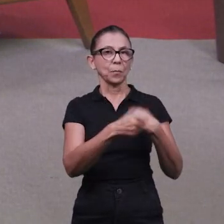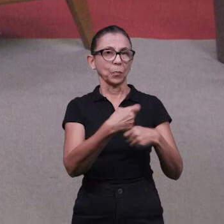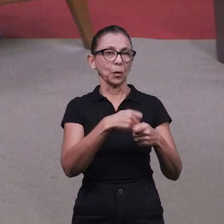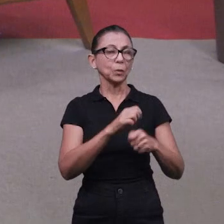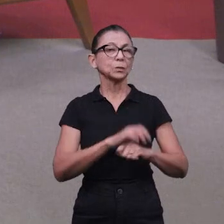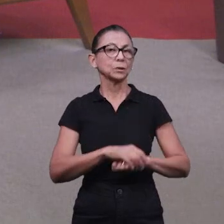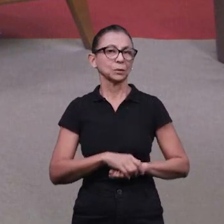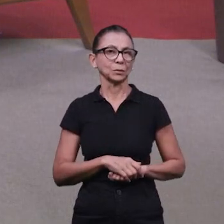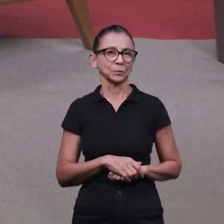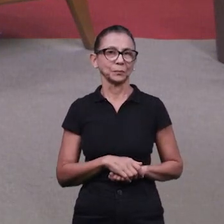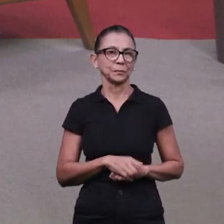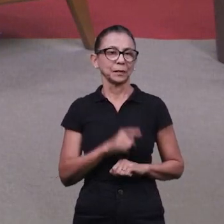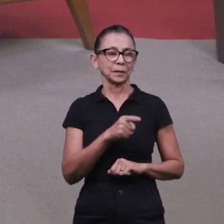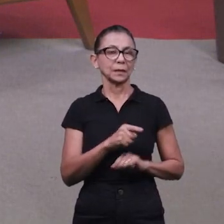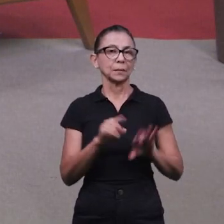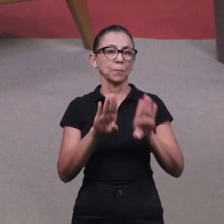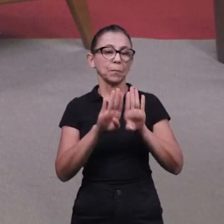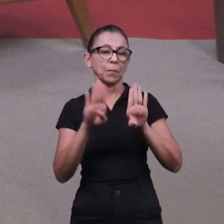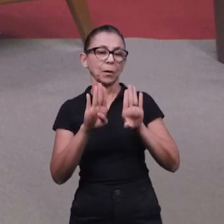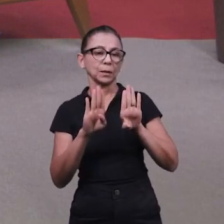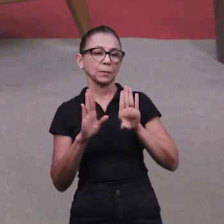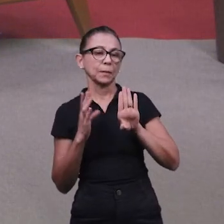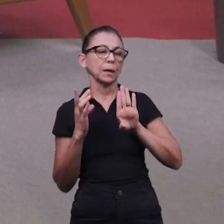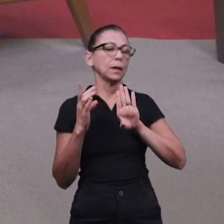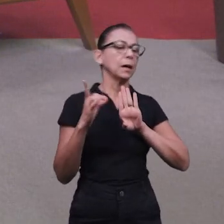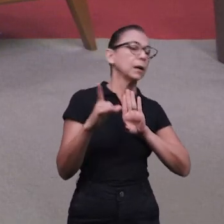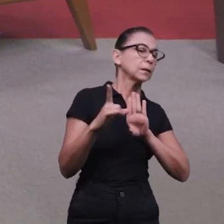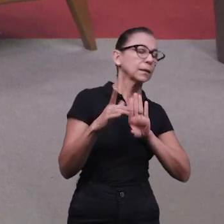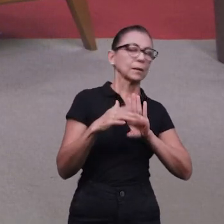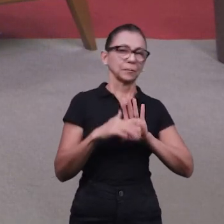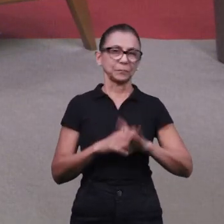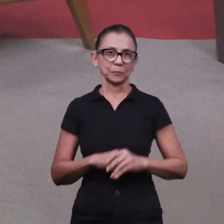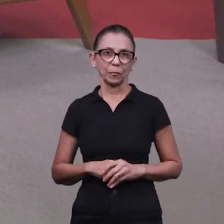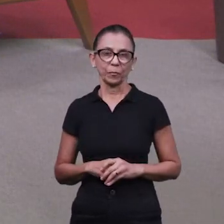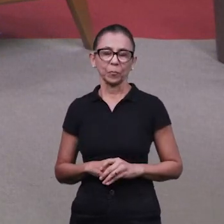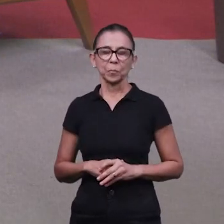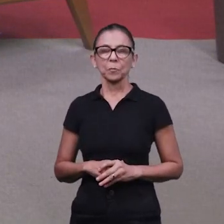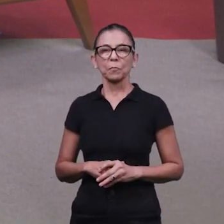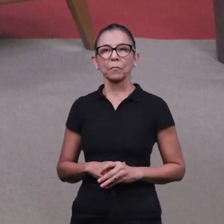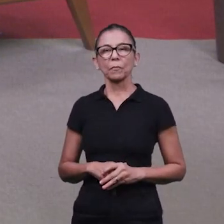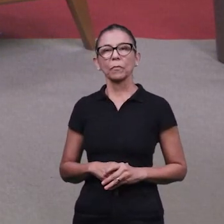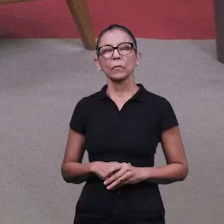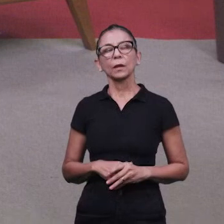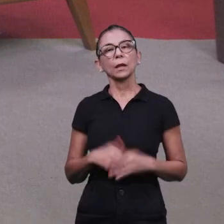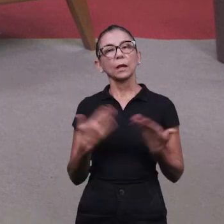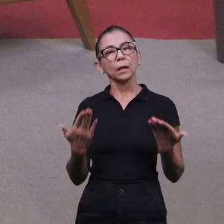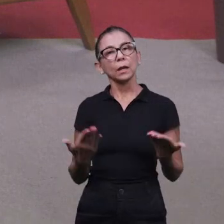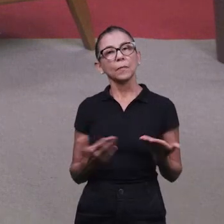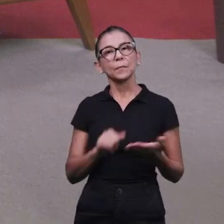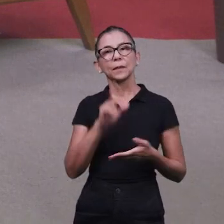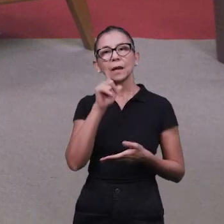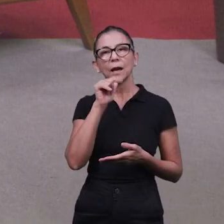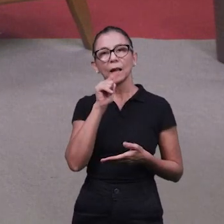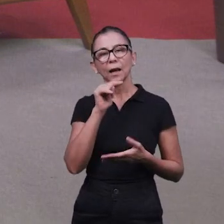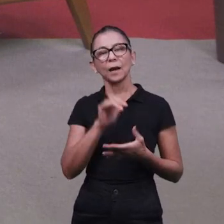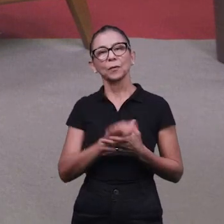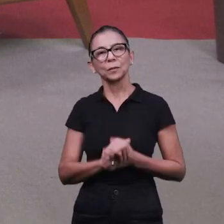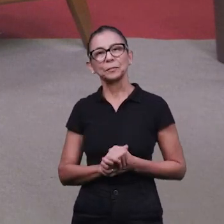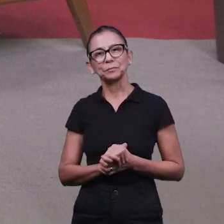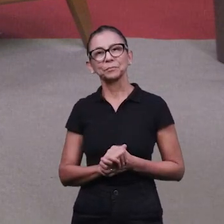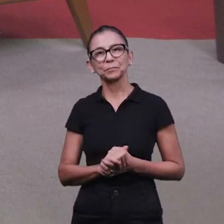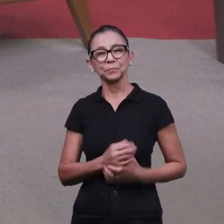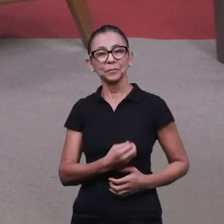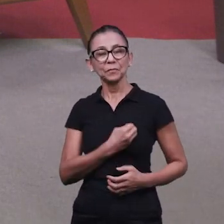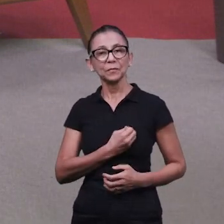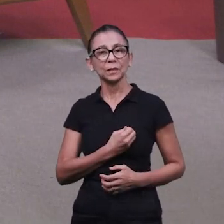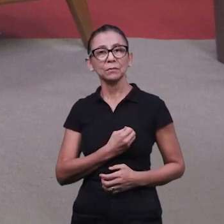cette eau, pour désaltérer la soif du roi, pour désaltérer ma soif, votre soif, c'est Jésus, le puits